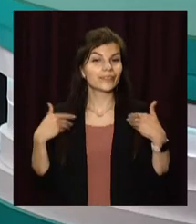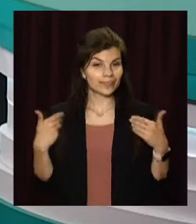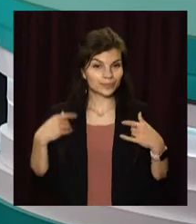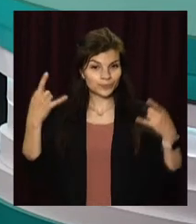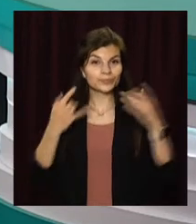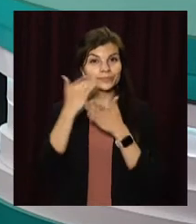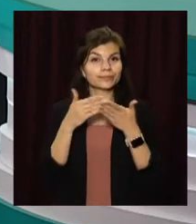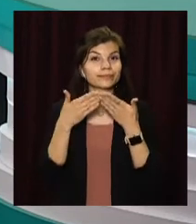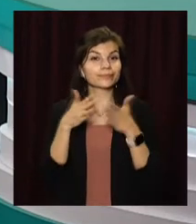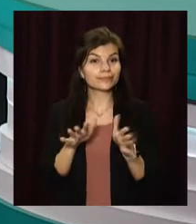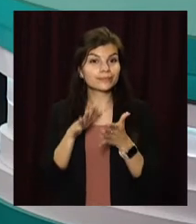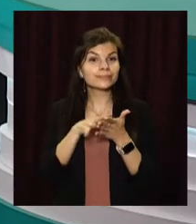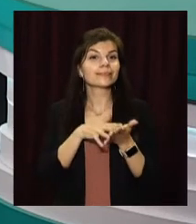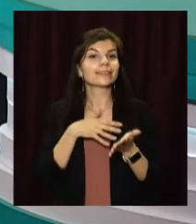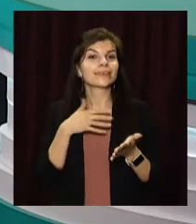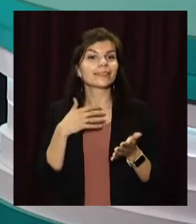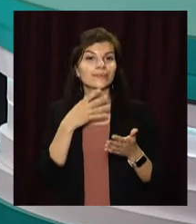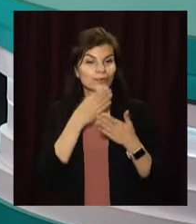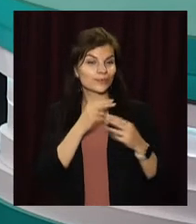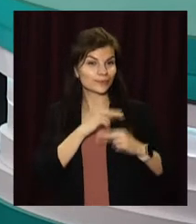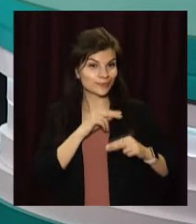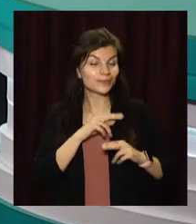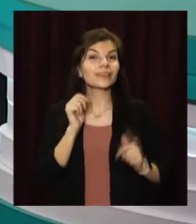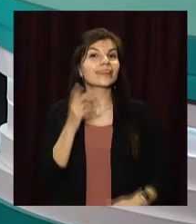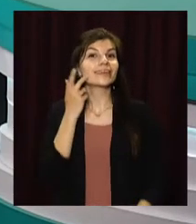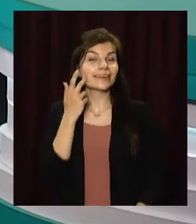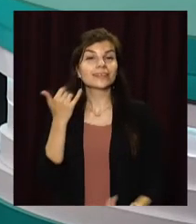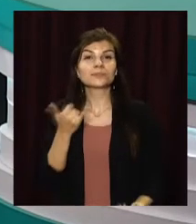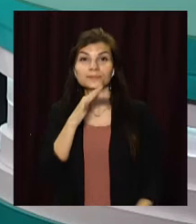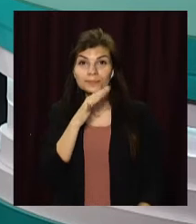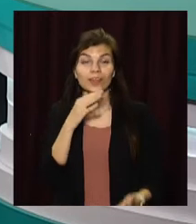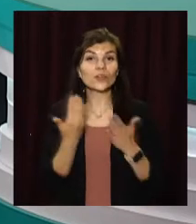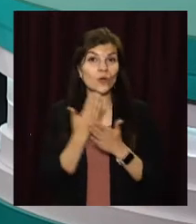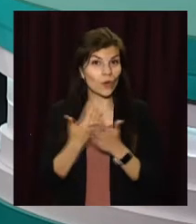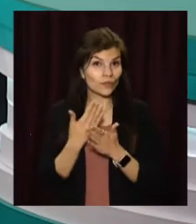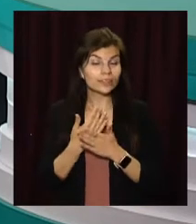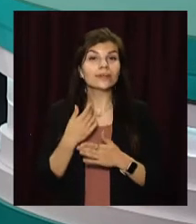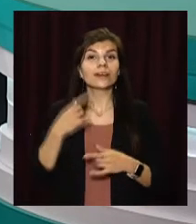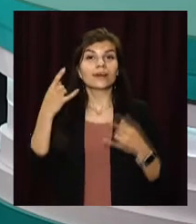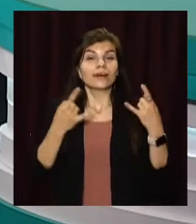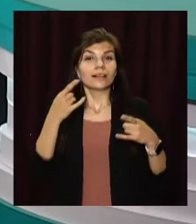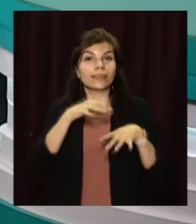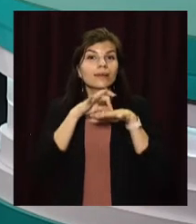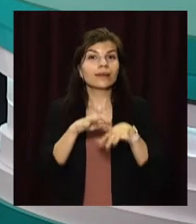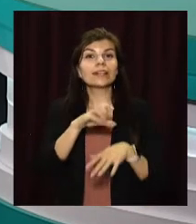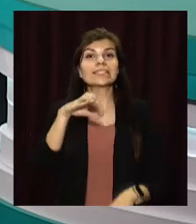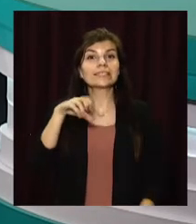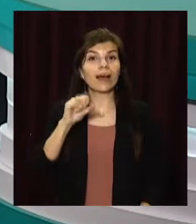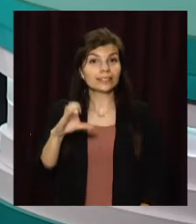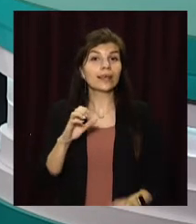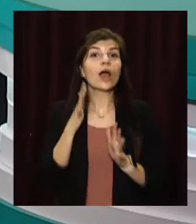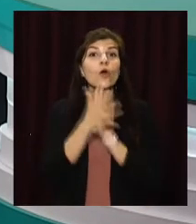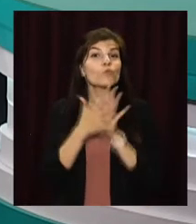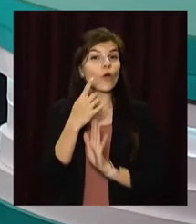Вітаю! Відкритий продовжує свою роботу, як завжди, о цій порі випуск новин. У студії для вас працюють Стас Коновалов, а мовою жестів